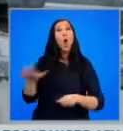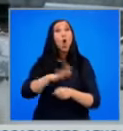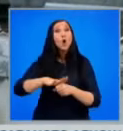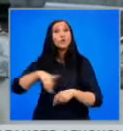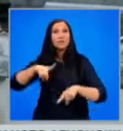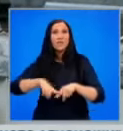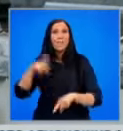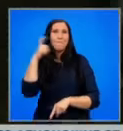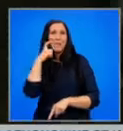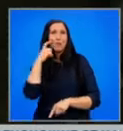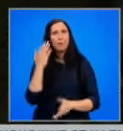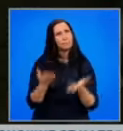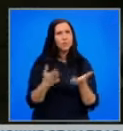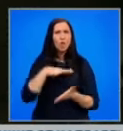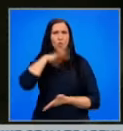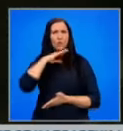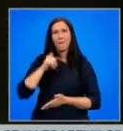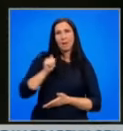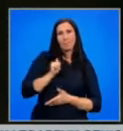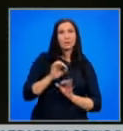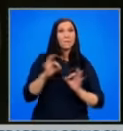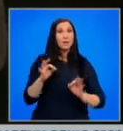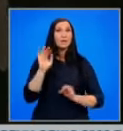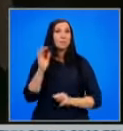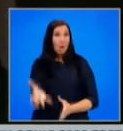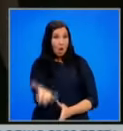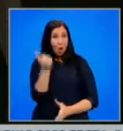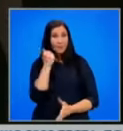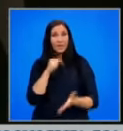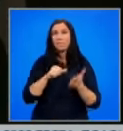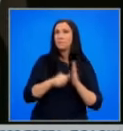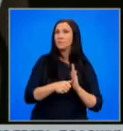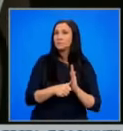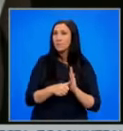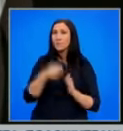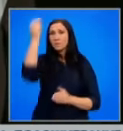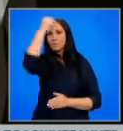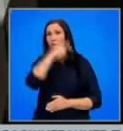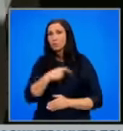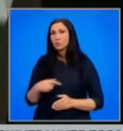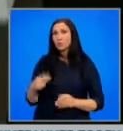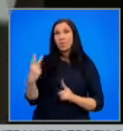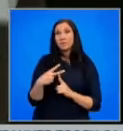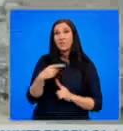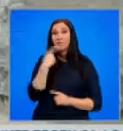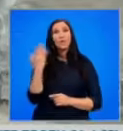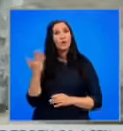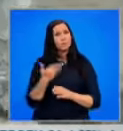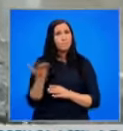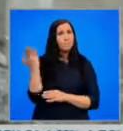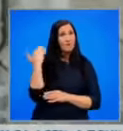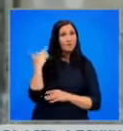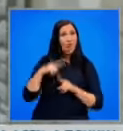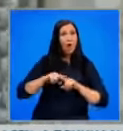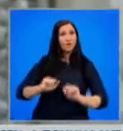Битоля прецени, че е достатъчна предпазна мярка и да му бъде отнет паспорта. За БНТ говори вече бившият адвокат на Ламбел